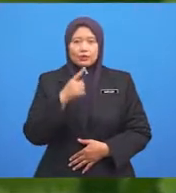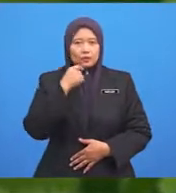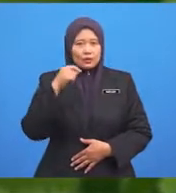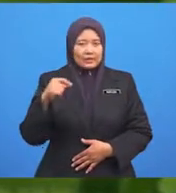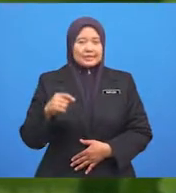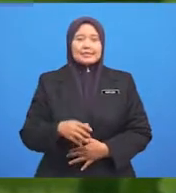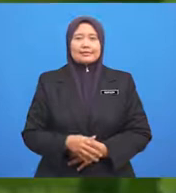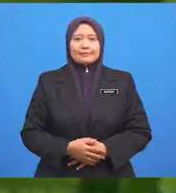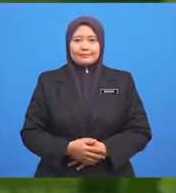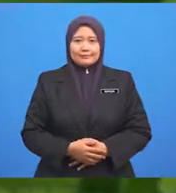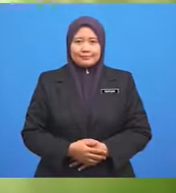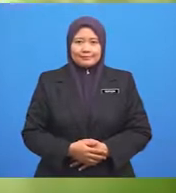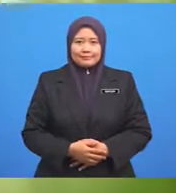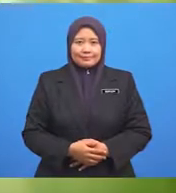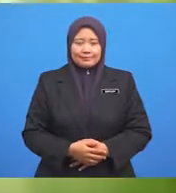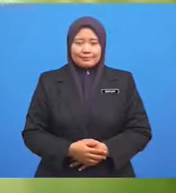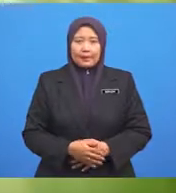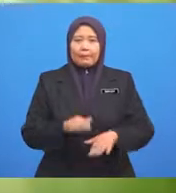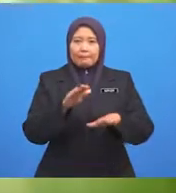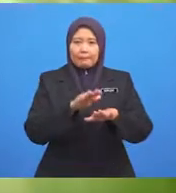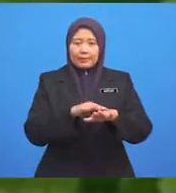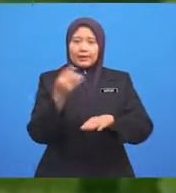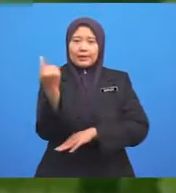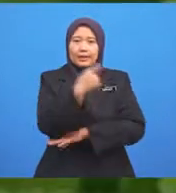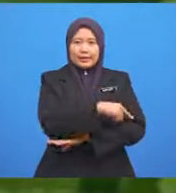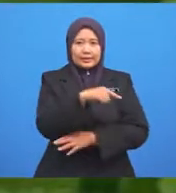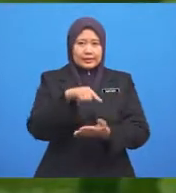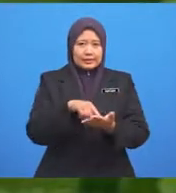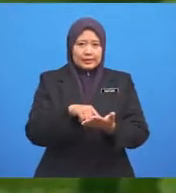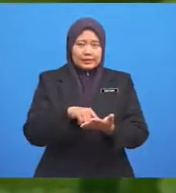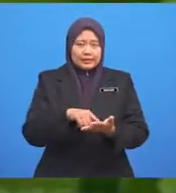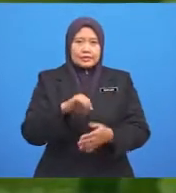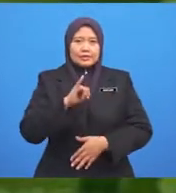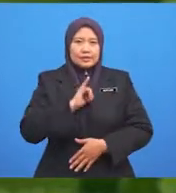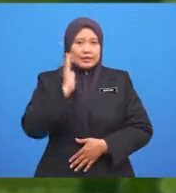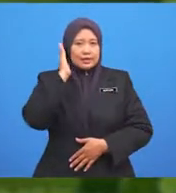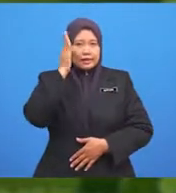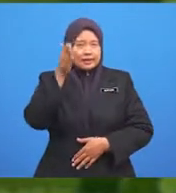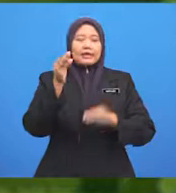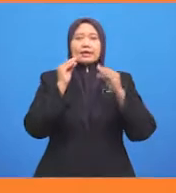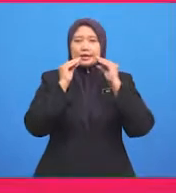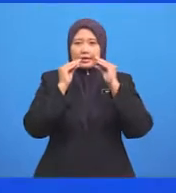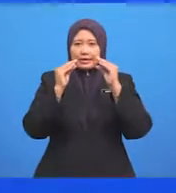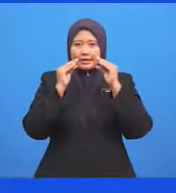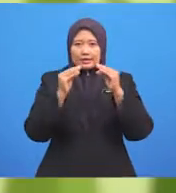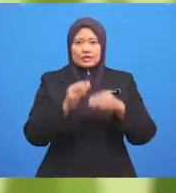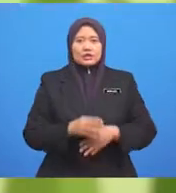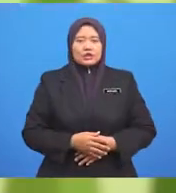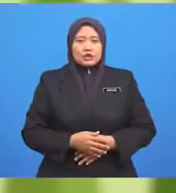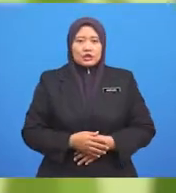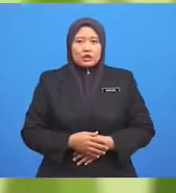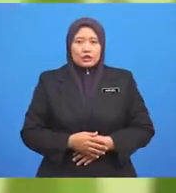rujukan pada kemudian hari. Pada hari ini, cikgu akan mengajar anda semua